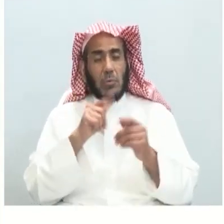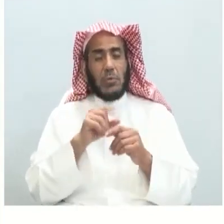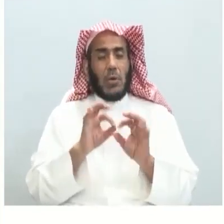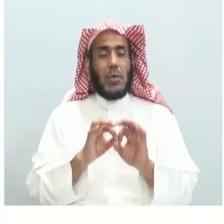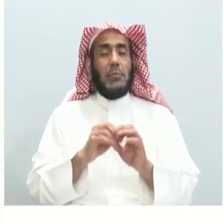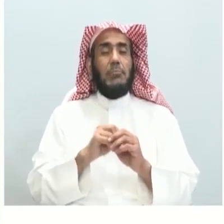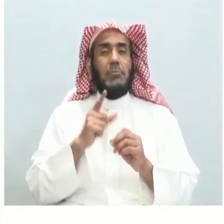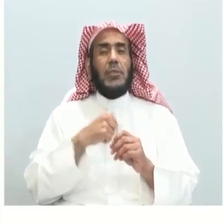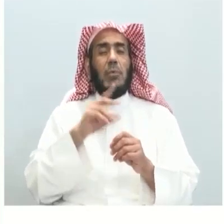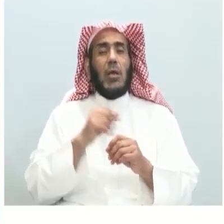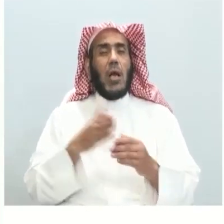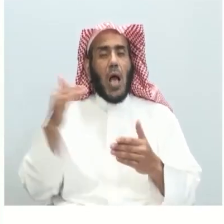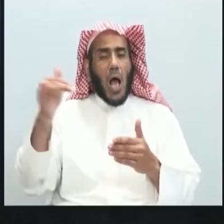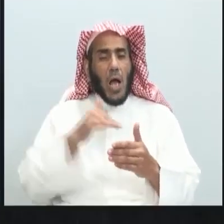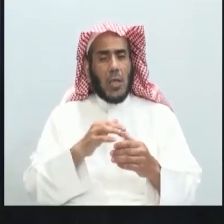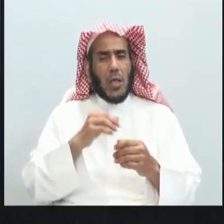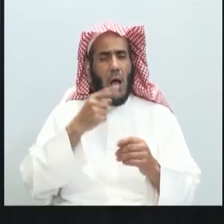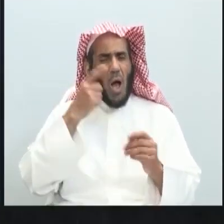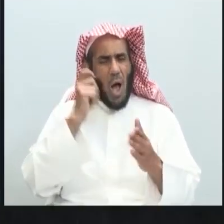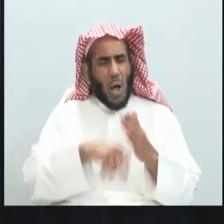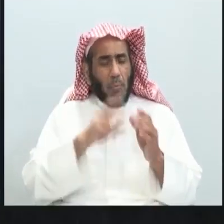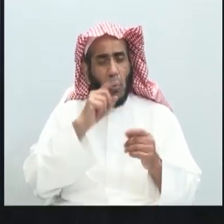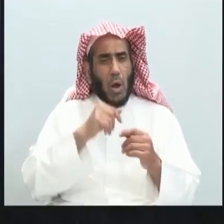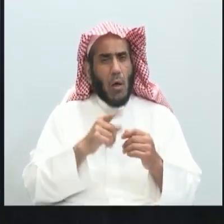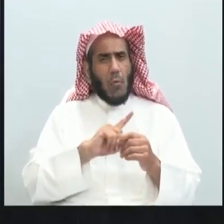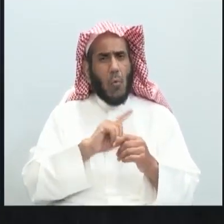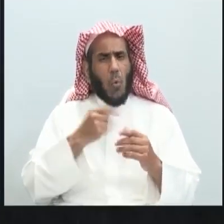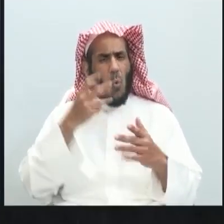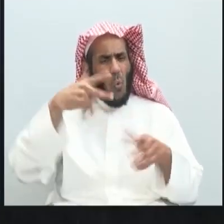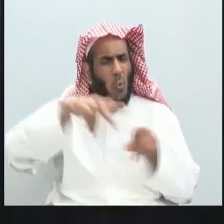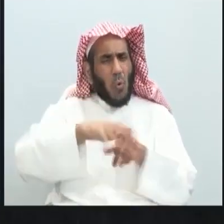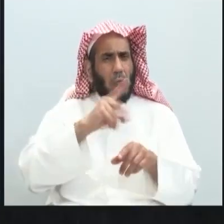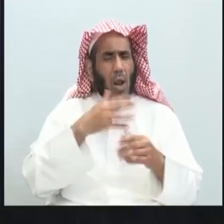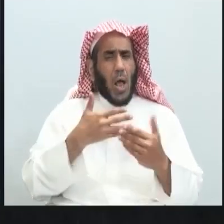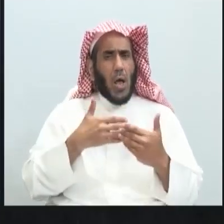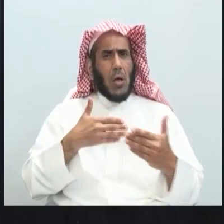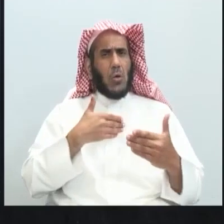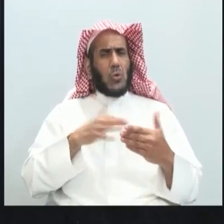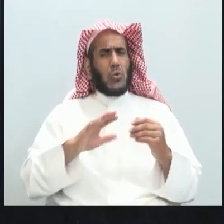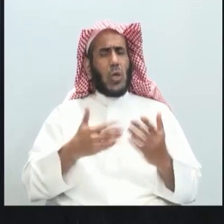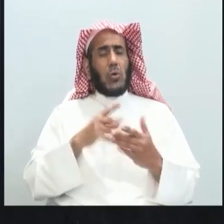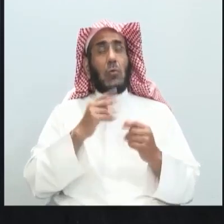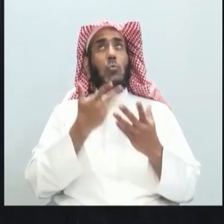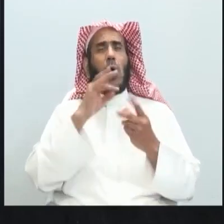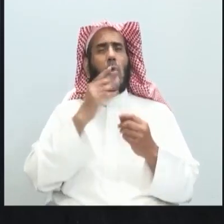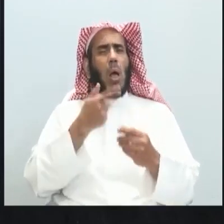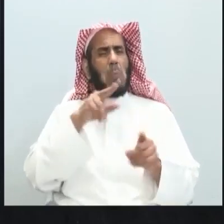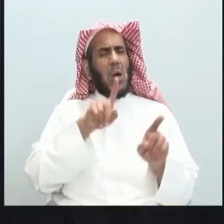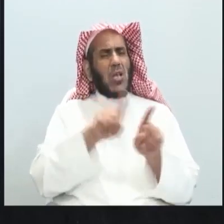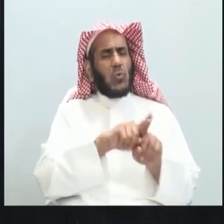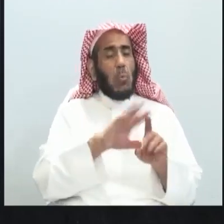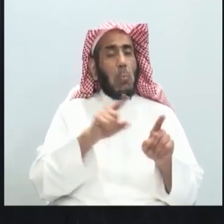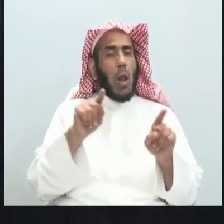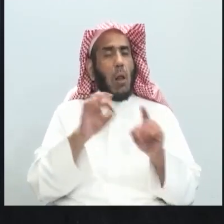الرحمن الرحيم اتى امر الله فلا تستعجلوه سبحانه وتعالى عما يشركون ما